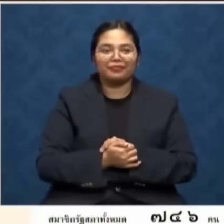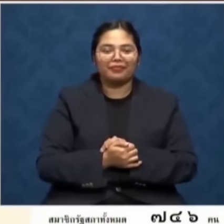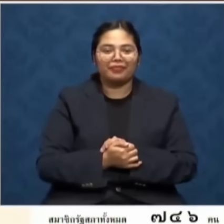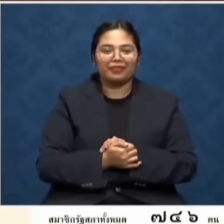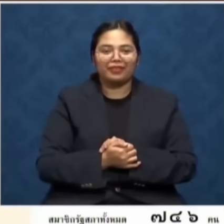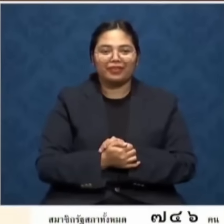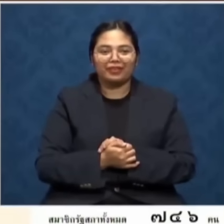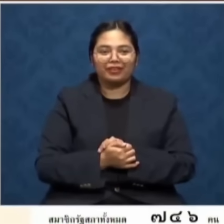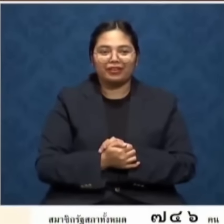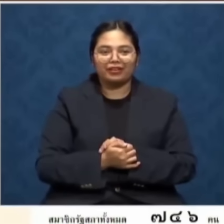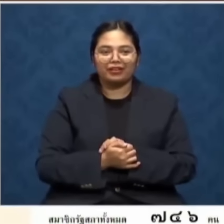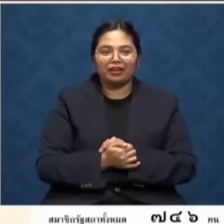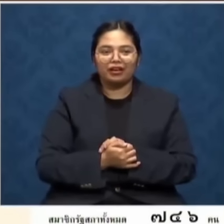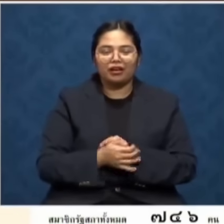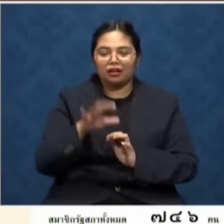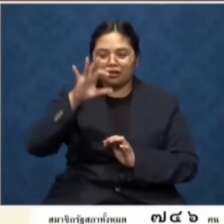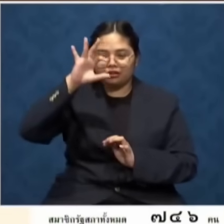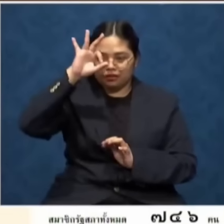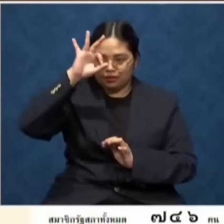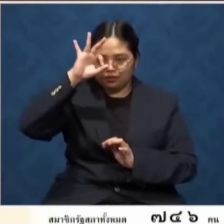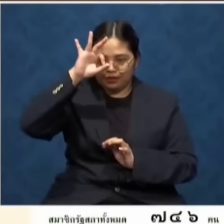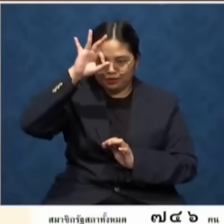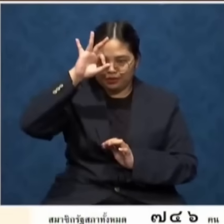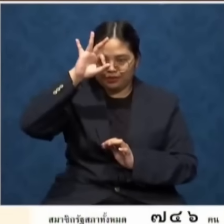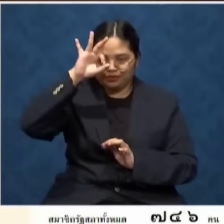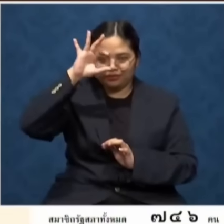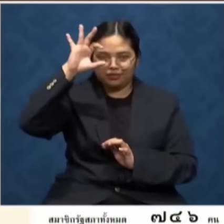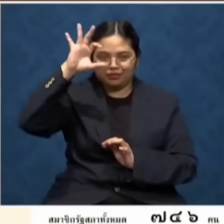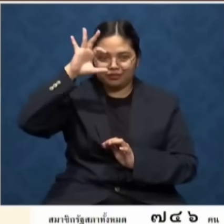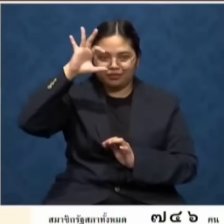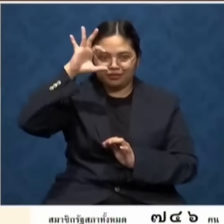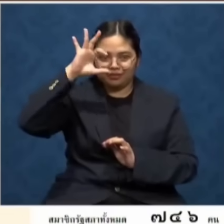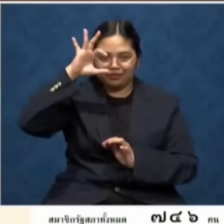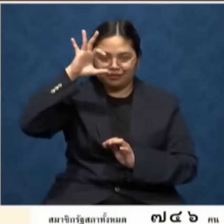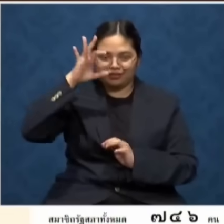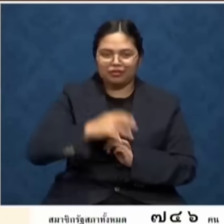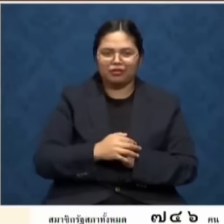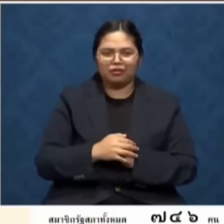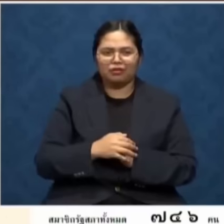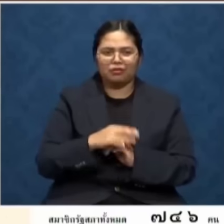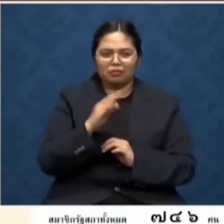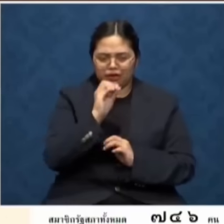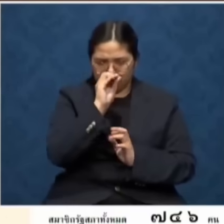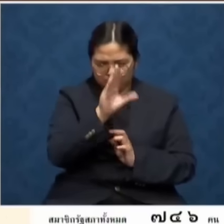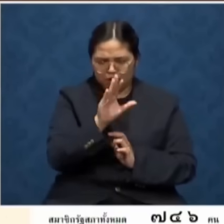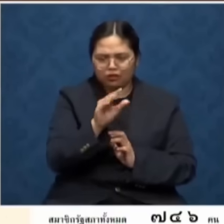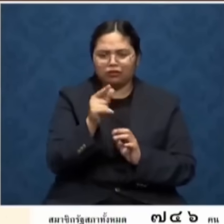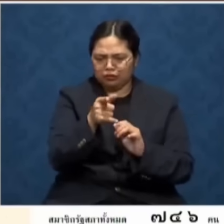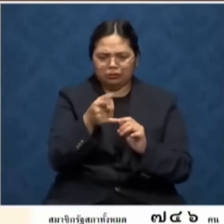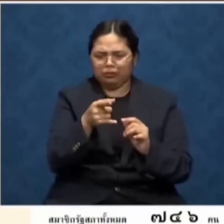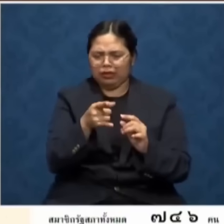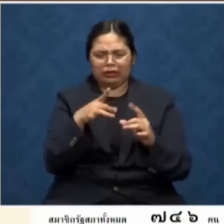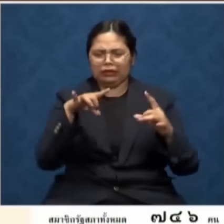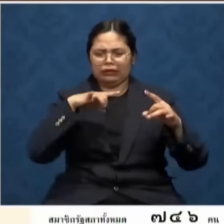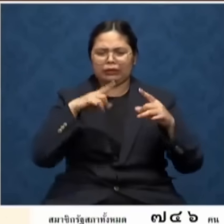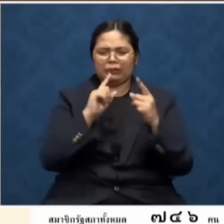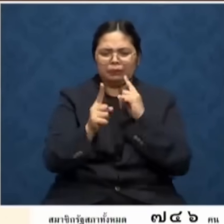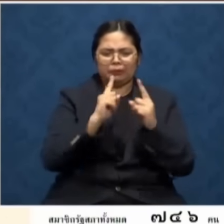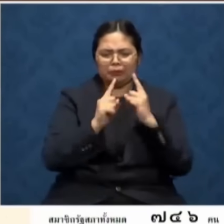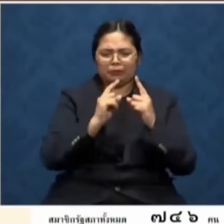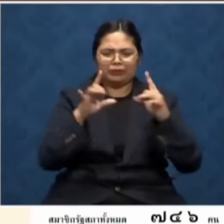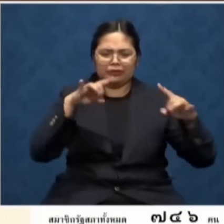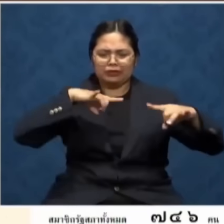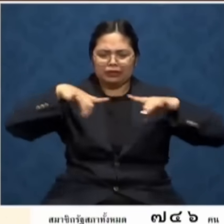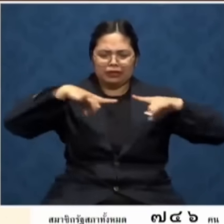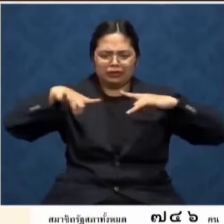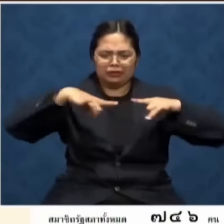ครับท่านวิโรจน์ผมขอเรียกกับท่านจริงๆเลยเมื่อกี้เราไม่มีอะไรต่อกัน อ๋อสั้นๆครับท่านประธานครับผมไม่